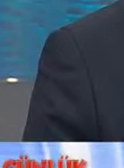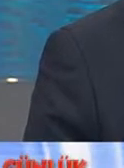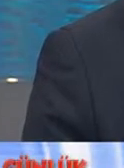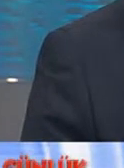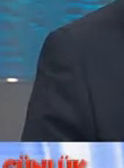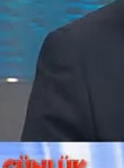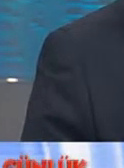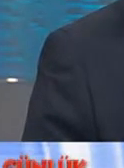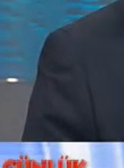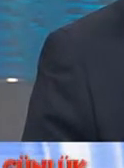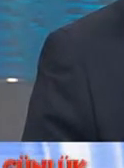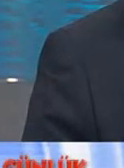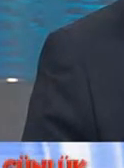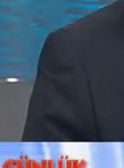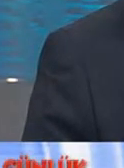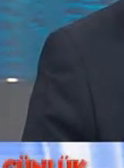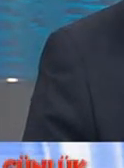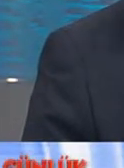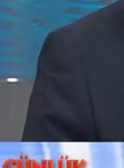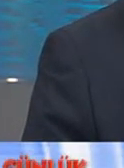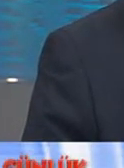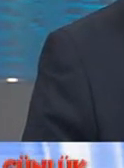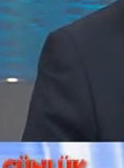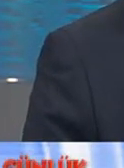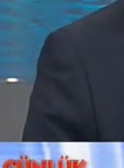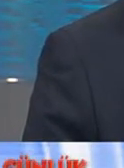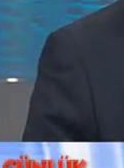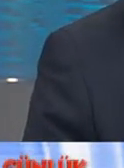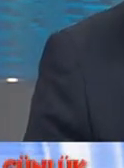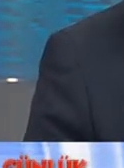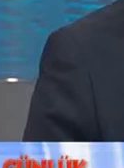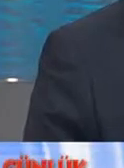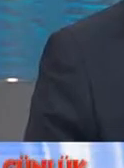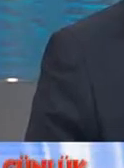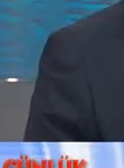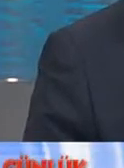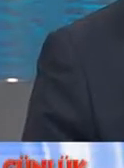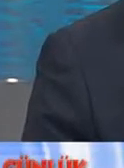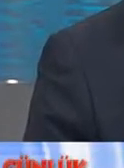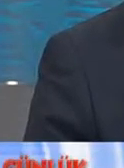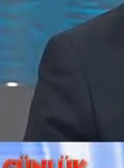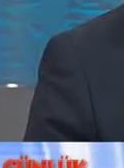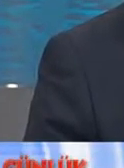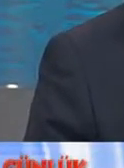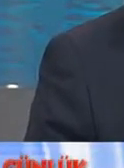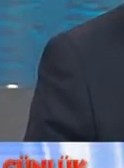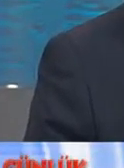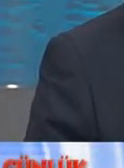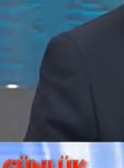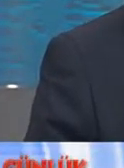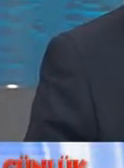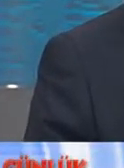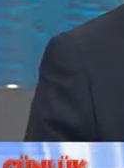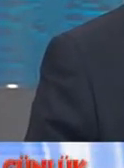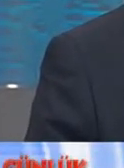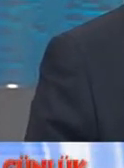yapıyorsunuzdur. İlk 10 bölümünü bedava yaparsınız. Yani ağzına bir parmak balı çalarsınız. Aynen. Şöyle bir heyecanlanır, keyiflenir. Ben bunu